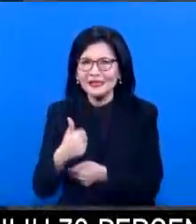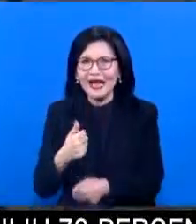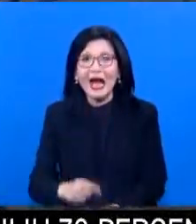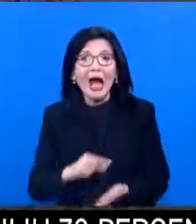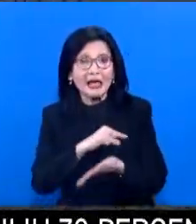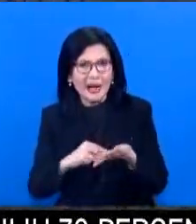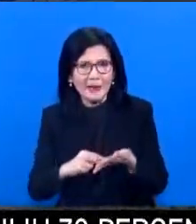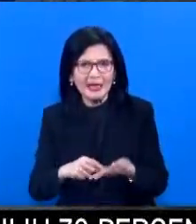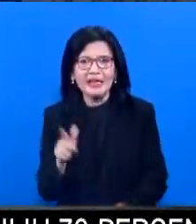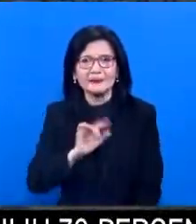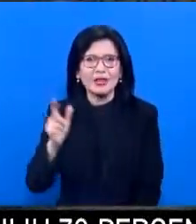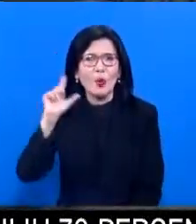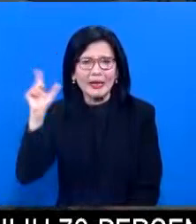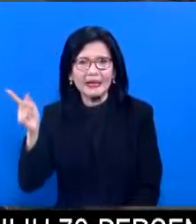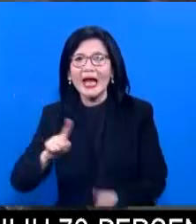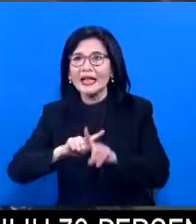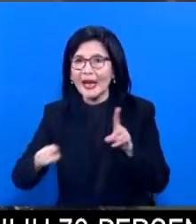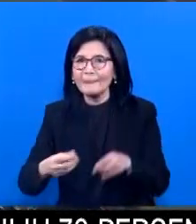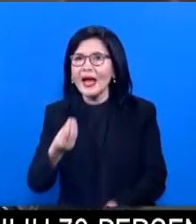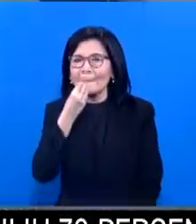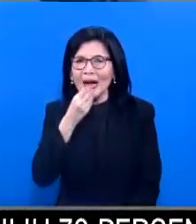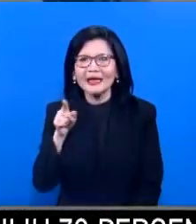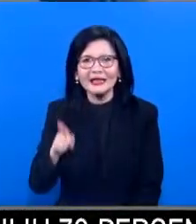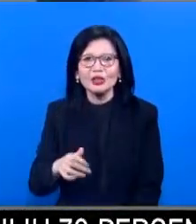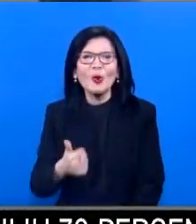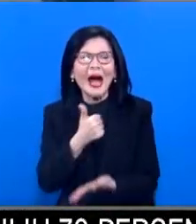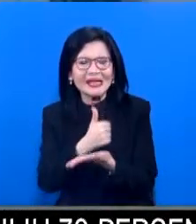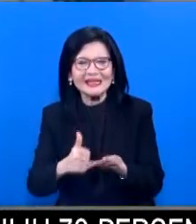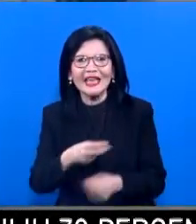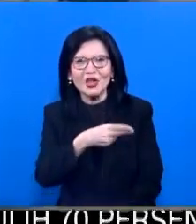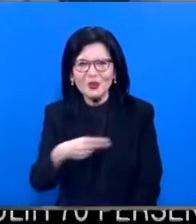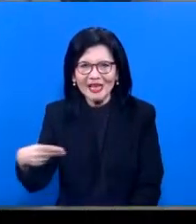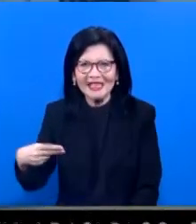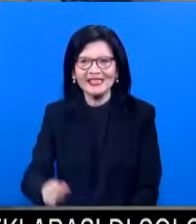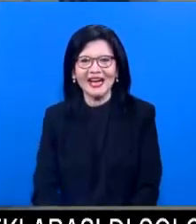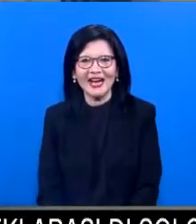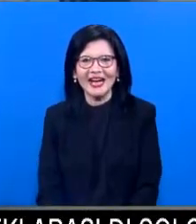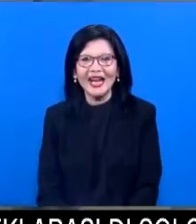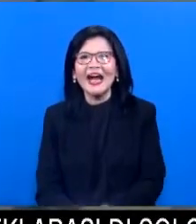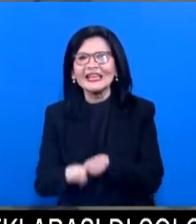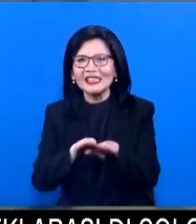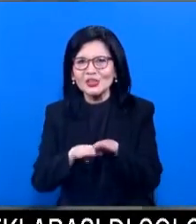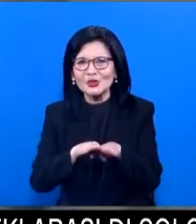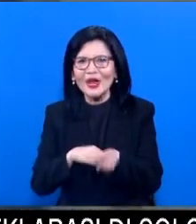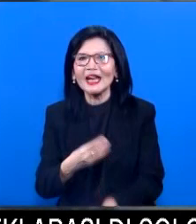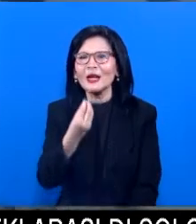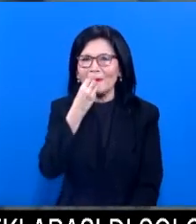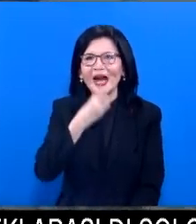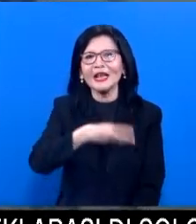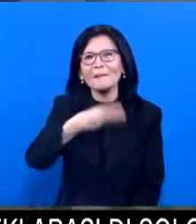namanya kebarat-baratan, namun ketiga makanan tadi adalah makanan khas Indonesia yang diadaptasi dari kuliner negeri